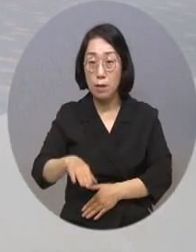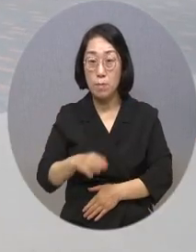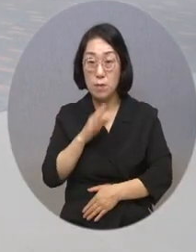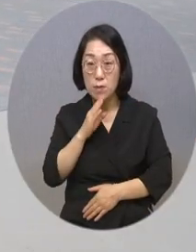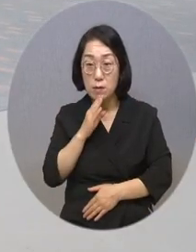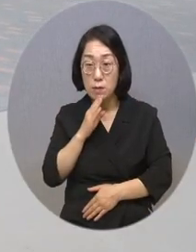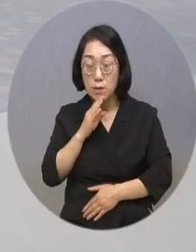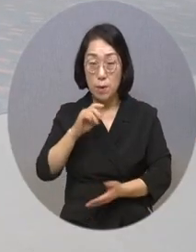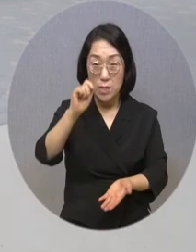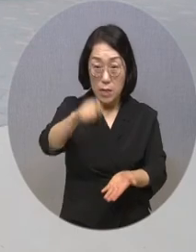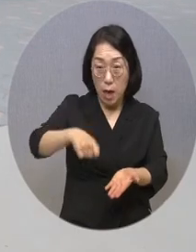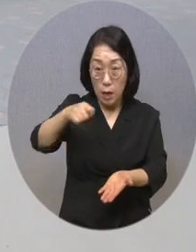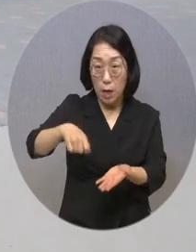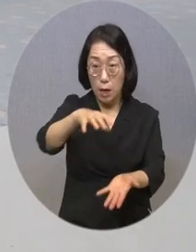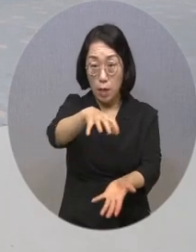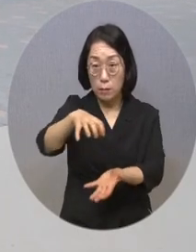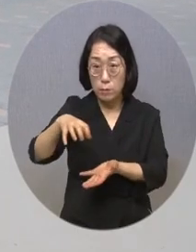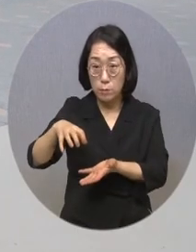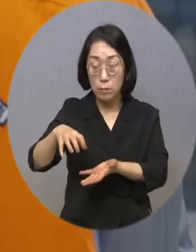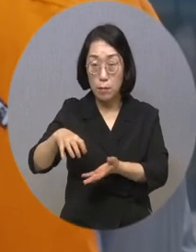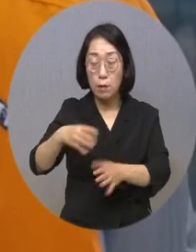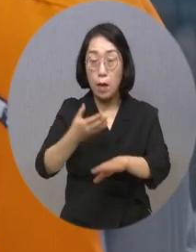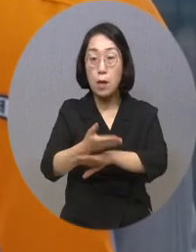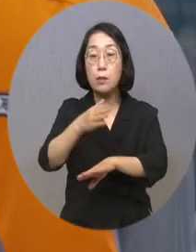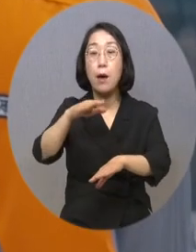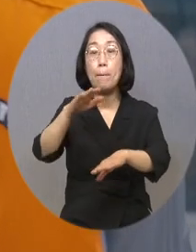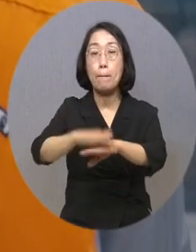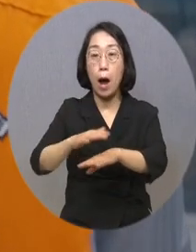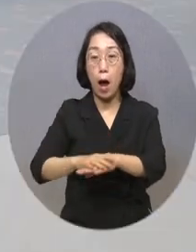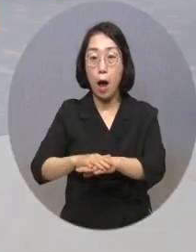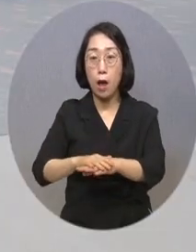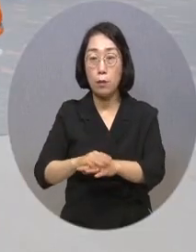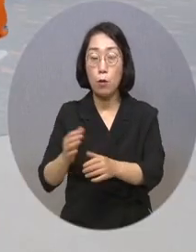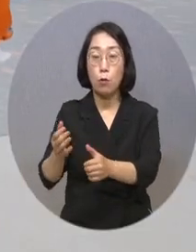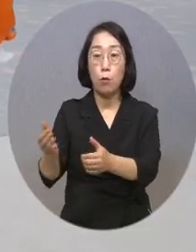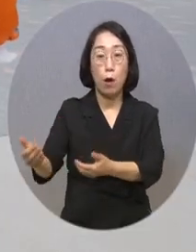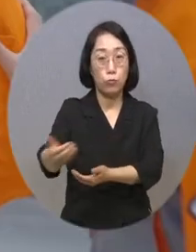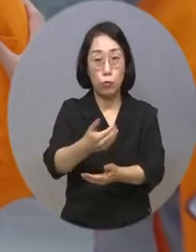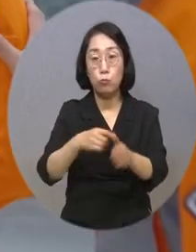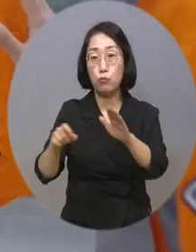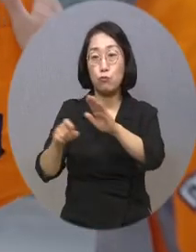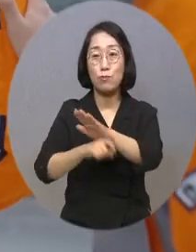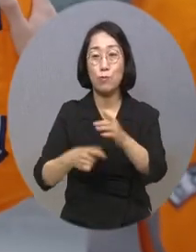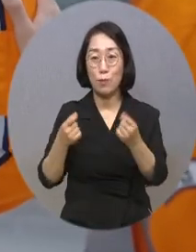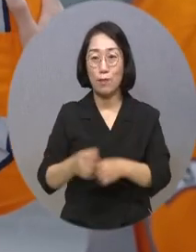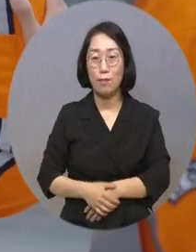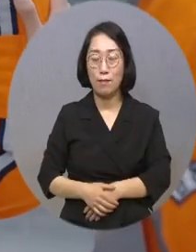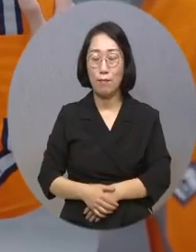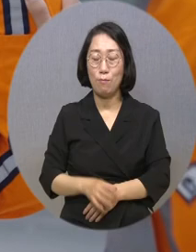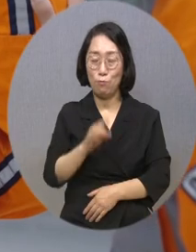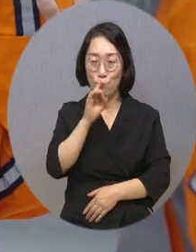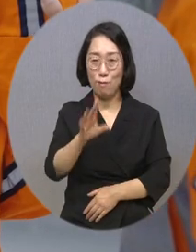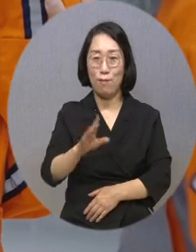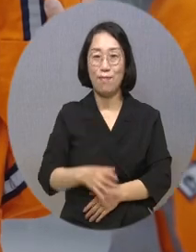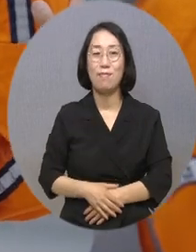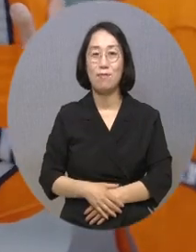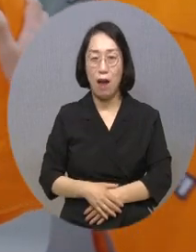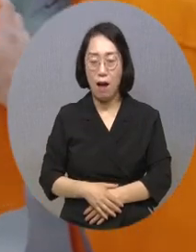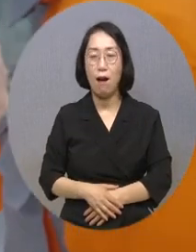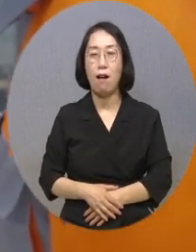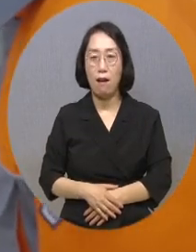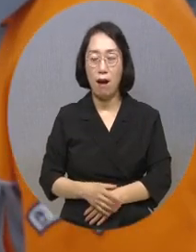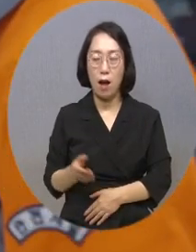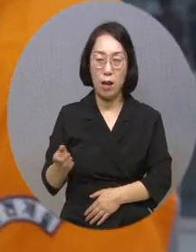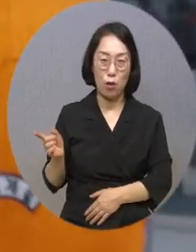뭐 채취한다든지 그러면 나무 밭에 들어가서 나무 물건 가져가는 거예요. 그거 하면 안 돼요. 뭐 말씀드리려고. 아까 형 들어가려고 하시는 것 같은데. 아,